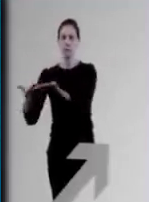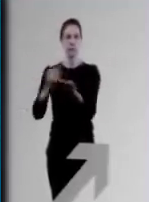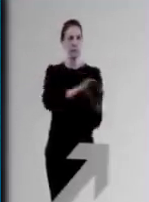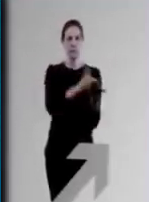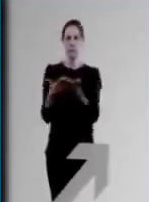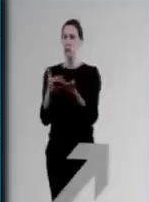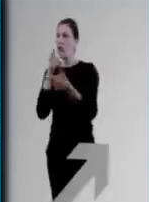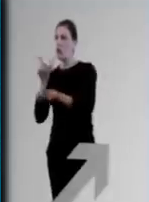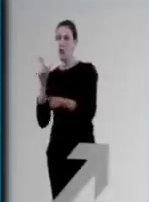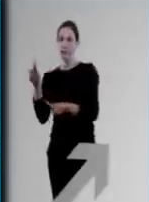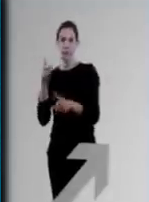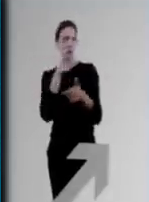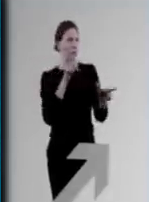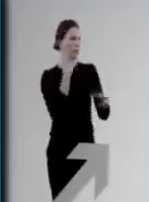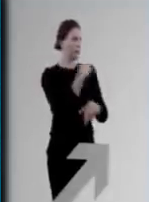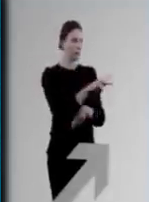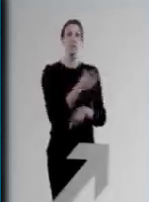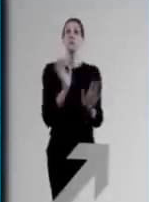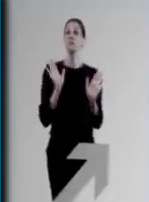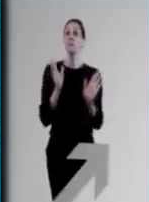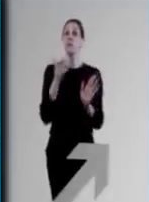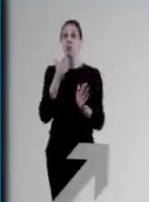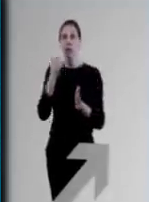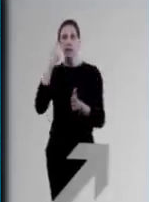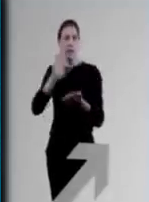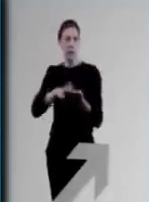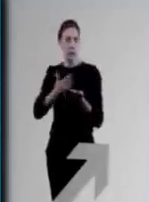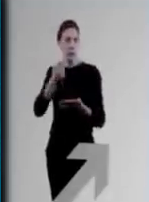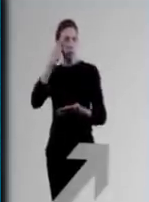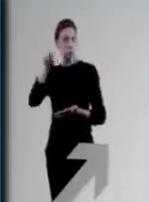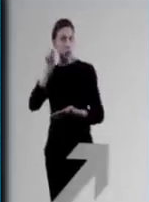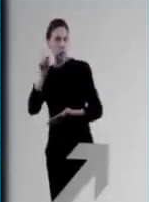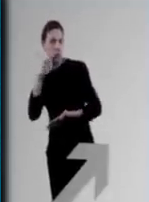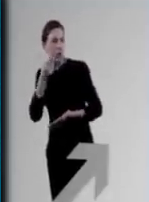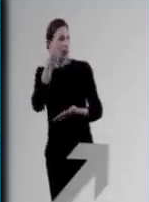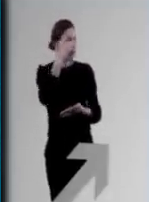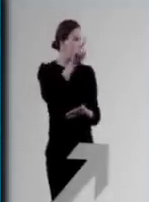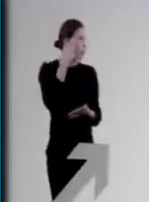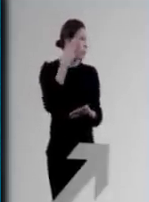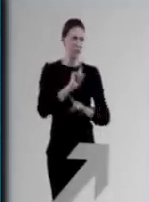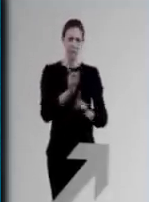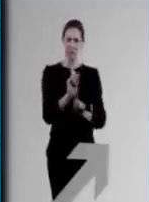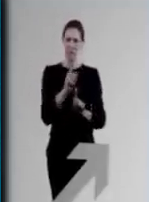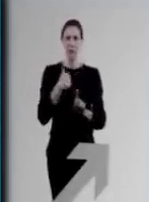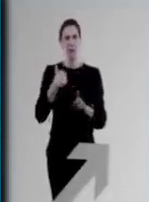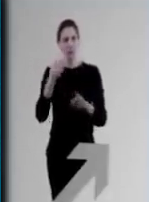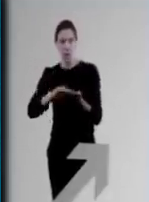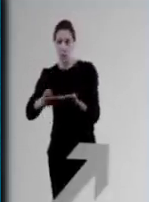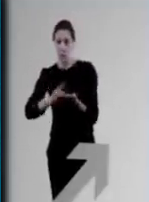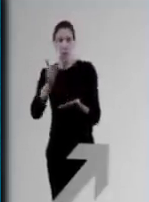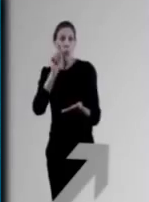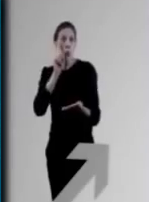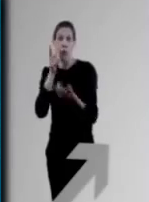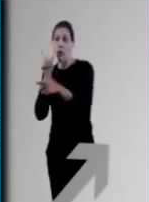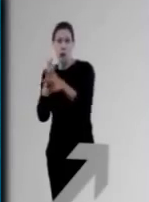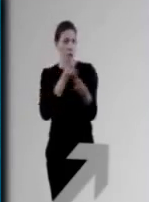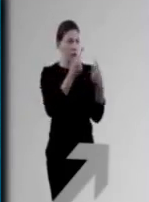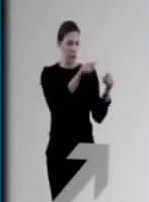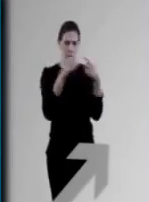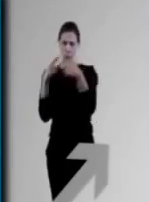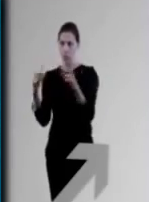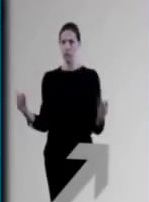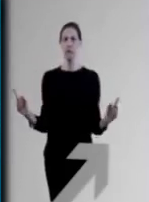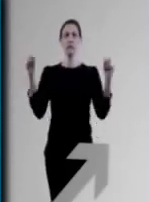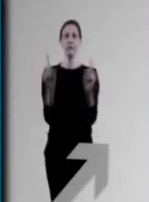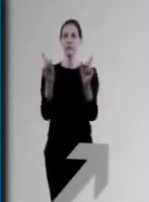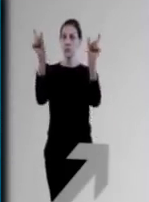Notre expertise, c'est de savoir interpréter dans ces deux langues. Donc on vient et on traduit. On ne traduit pas pour les sourds, on ne traduit pas pour l'entendant, mais on traduit à